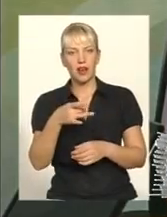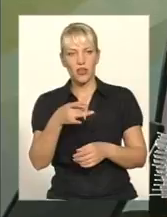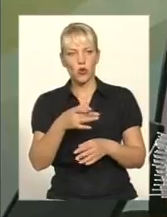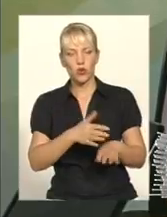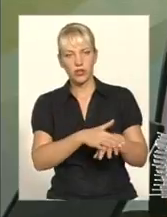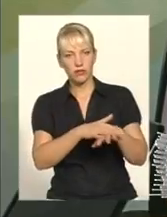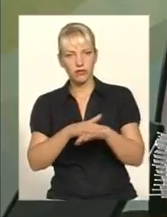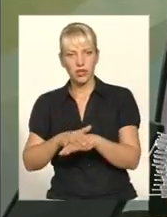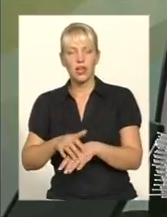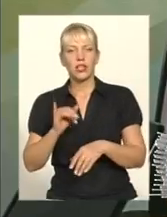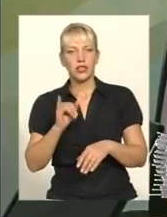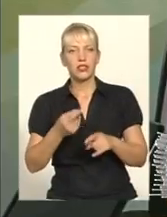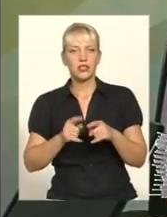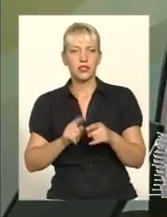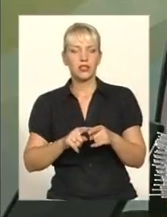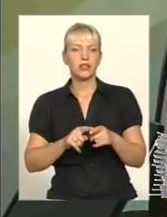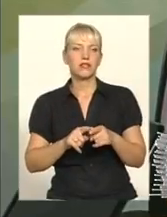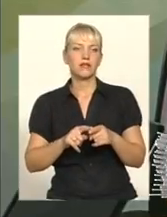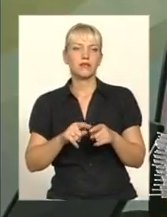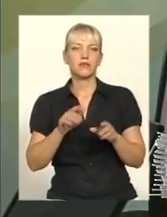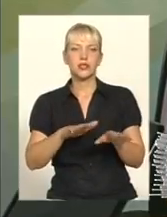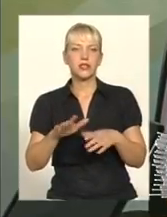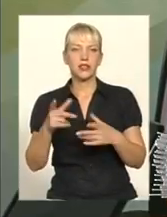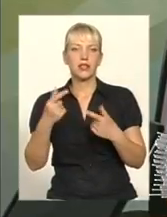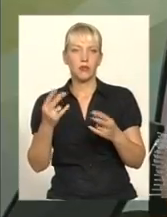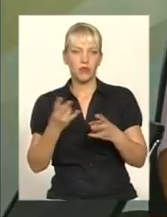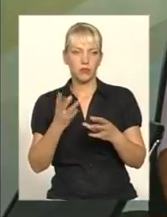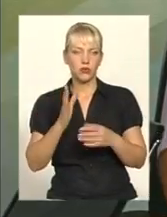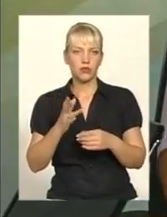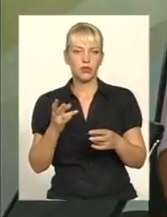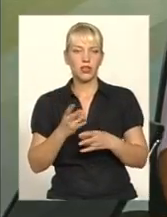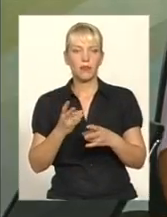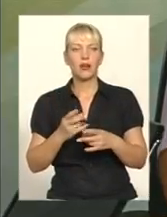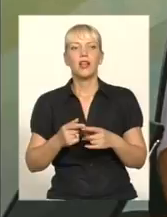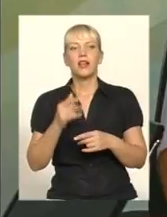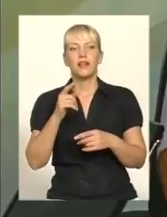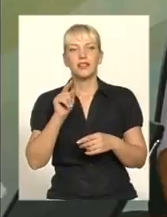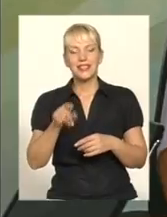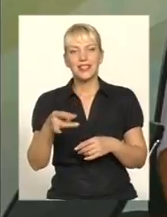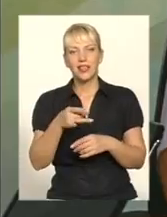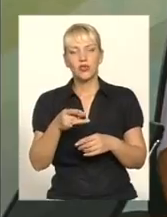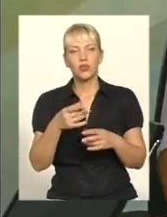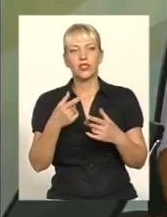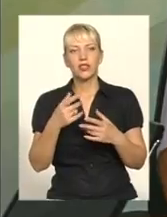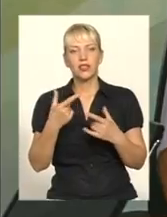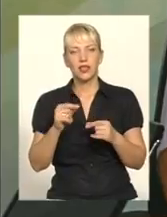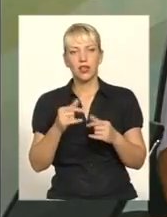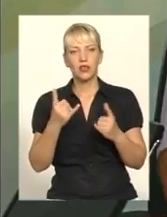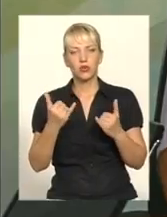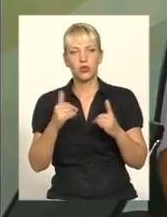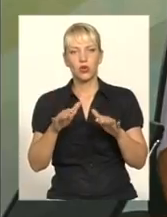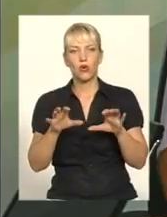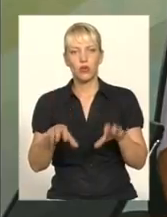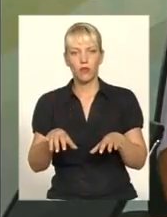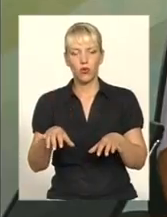відповідно, в ті адміністративні одиниці, де буде виникати потреба. Крім того, на сьогодні головою обласної державної адміністрації